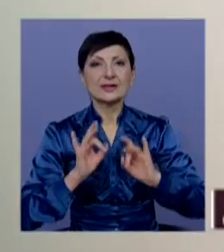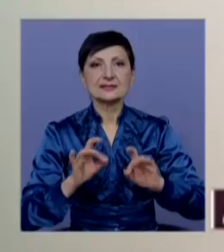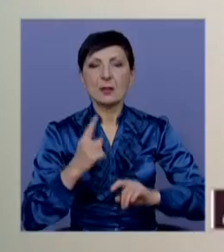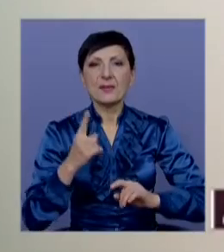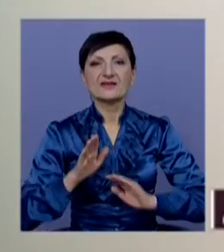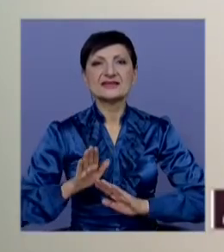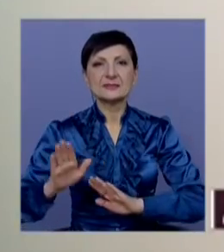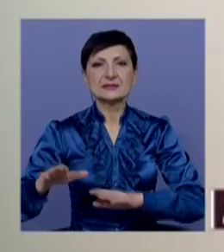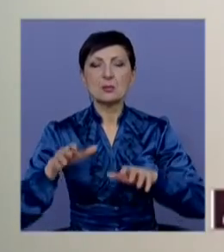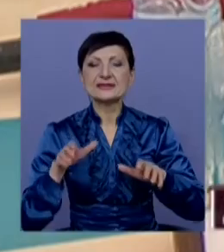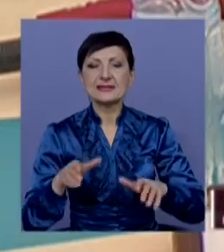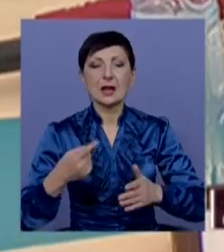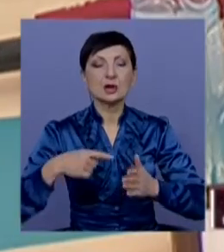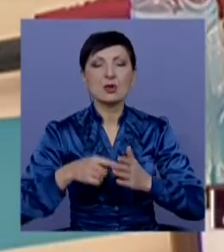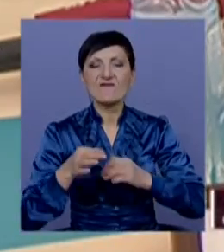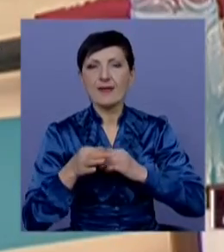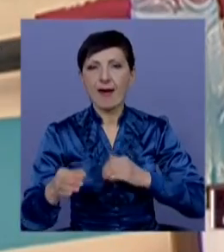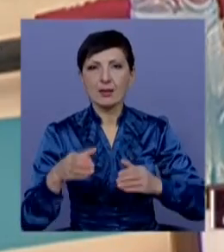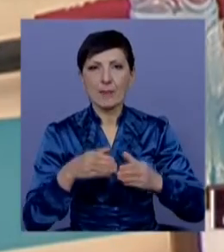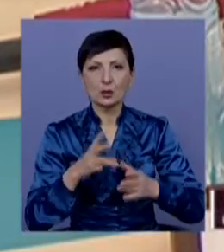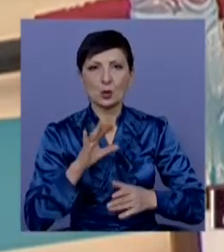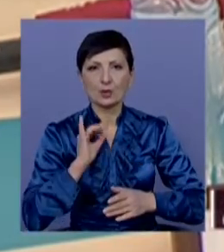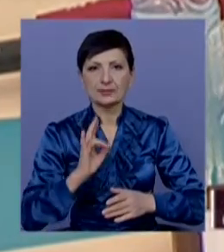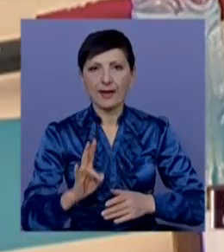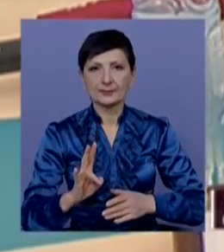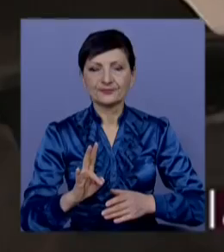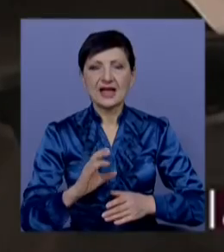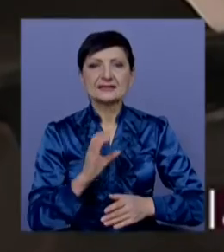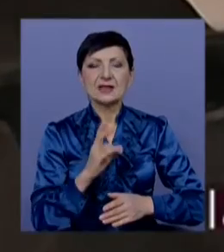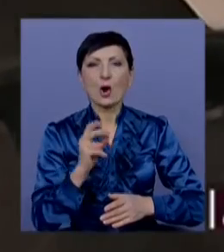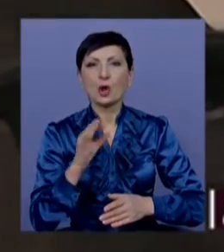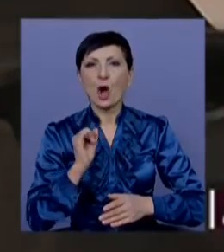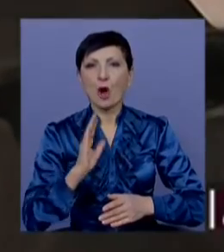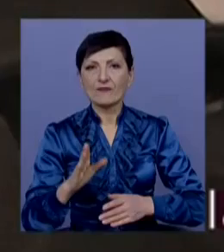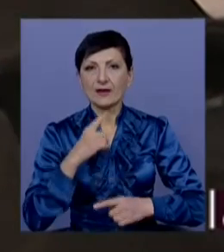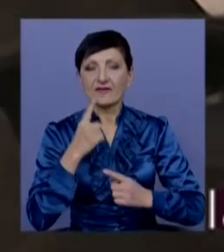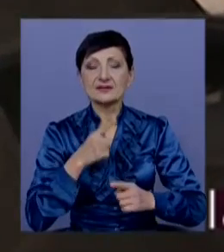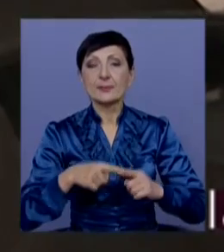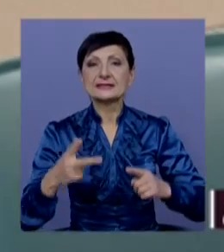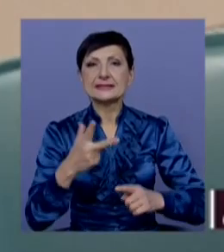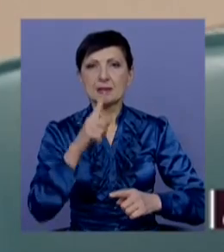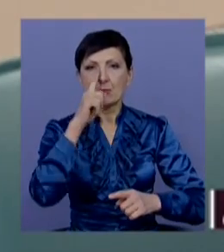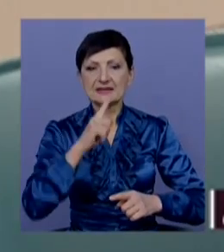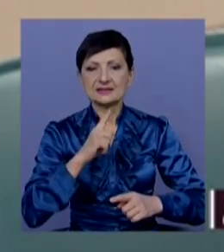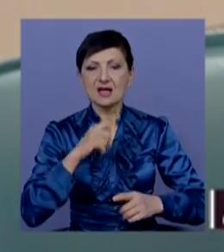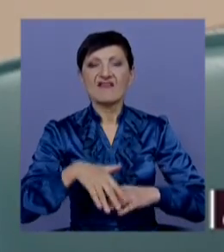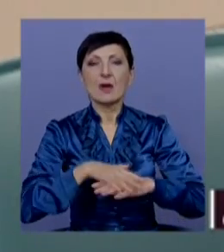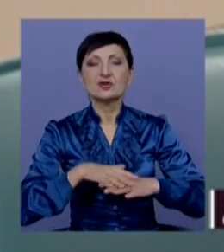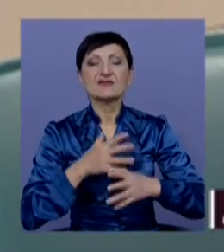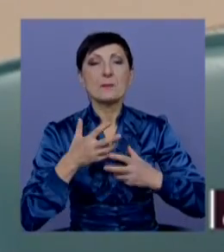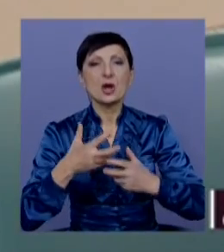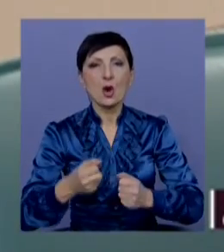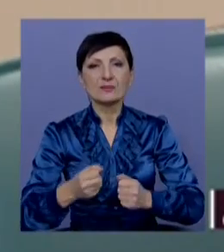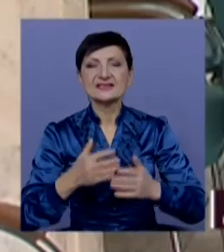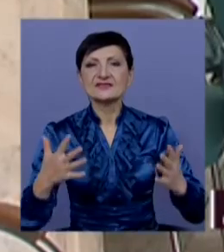первый заместитель председателя городского филиала партии Нур Отан. Станислав Конкуров отметил, что за последние 3 месяца в общественную приемную